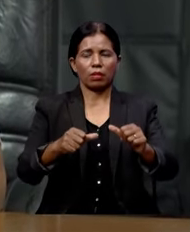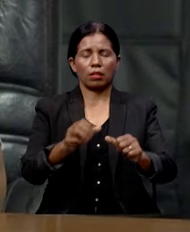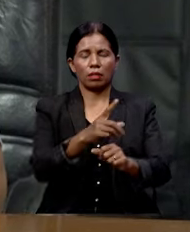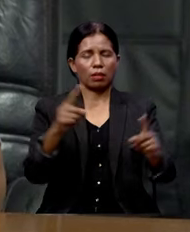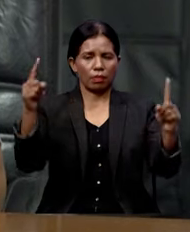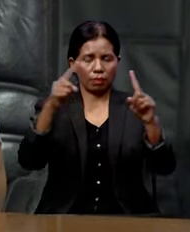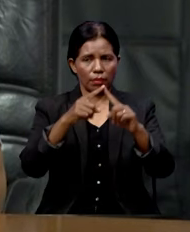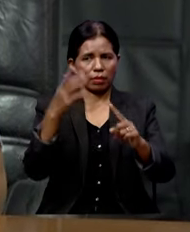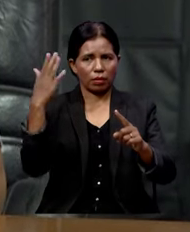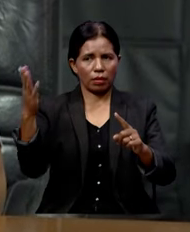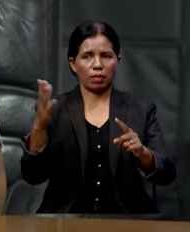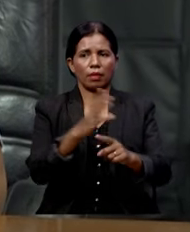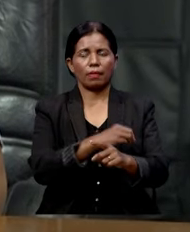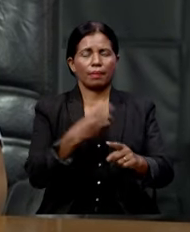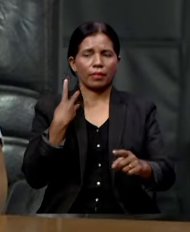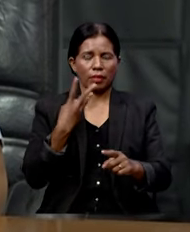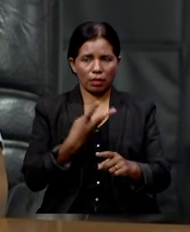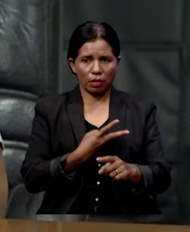ya Malaysia baitnya